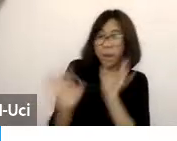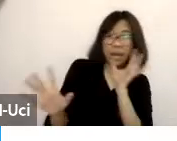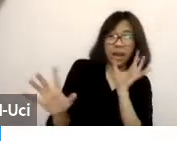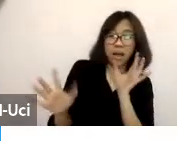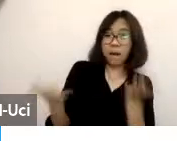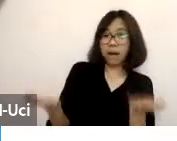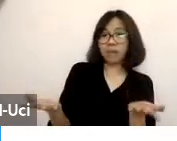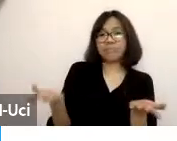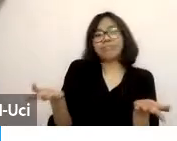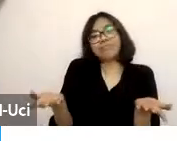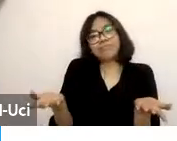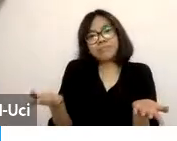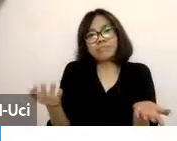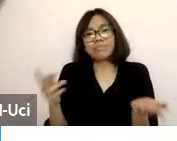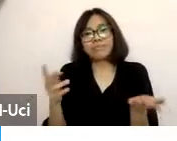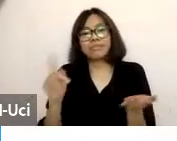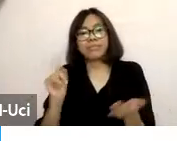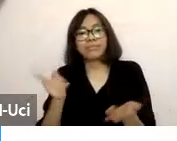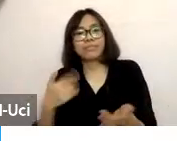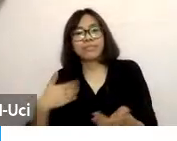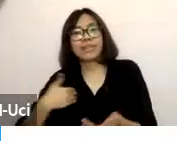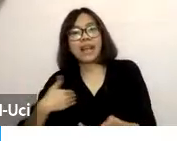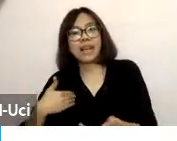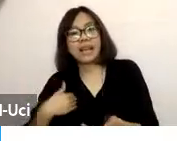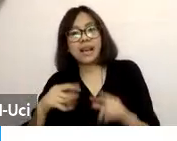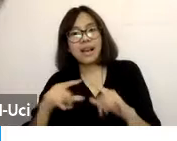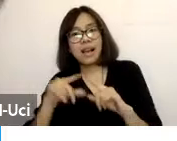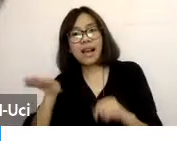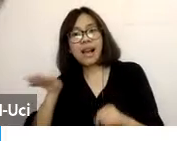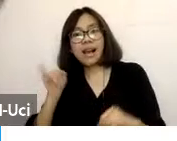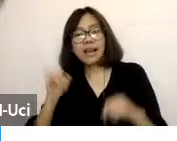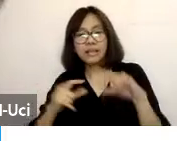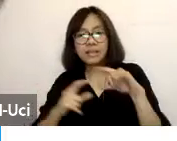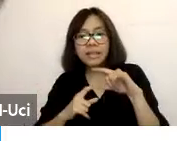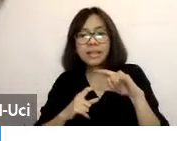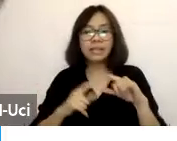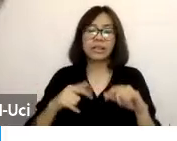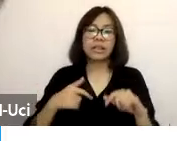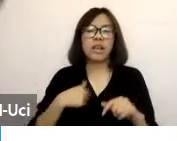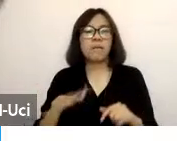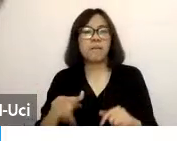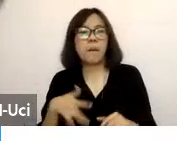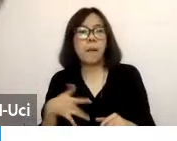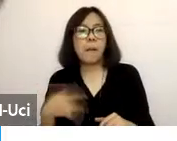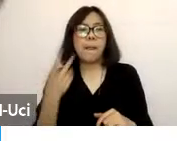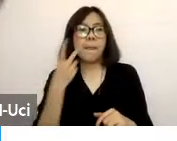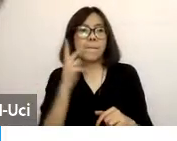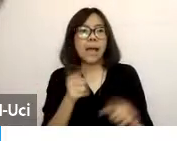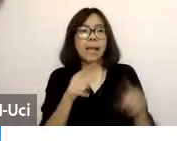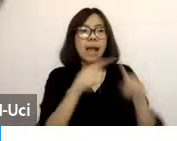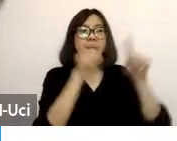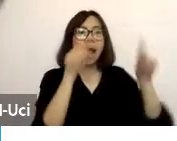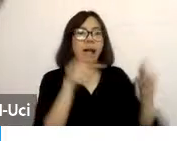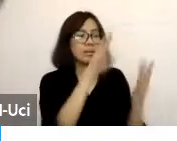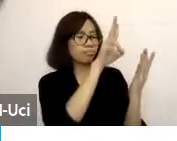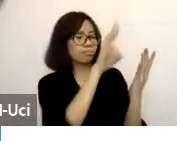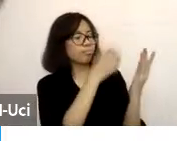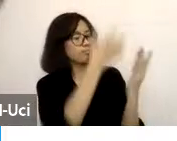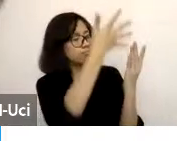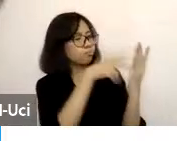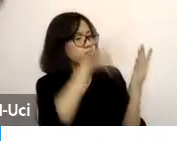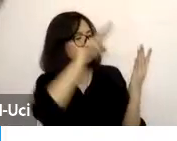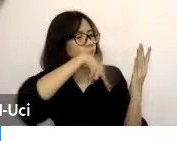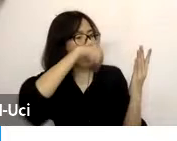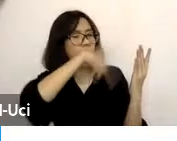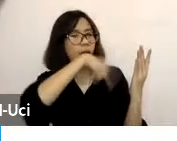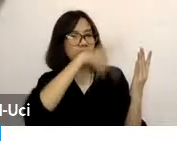memang eh saya juga sempat kemudian tergerak ketika membaca satu artikel yang menyatakan bahwa